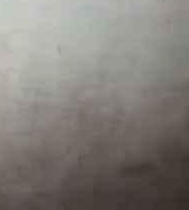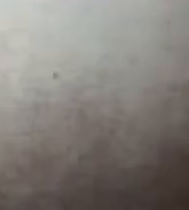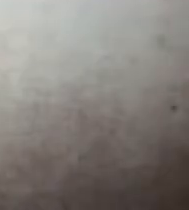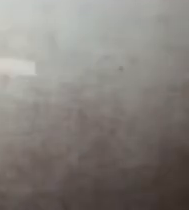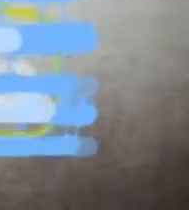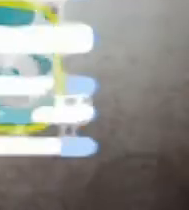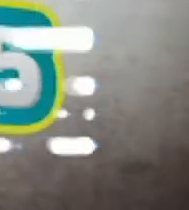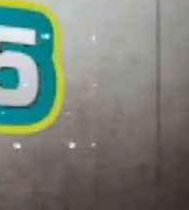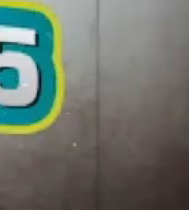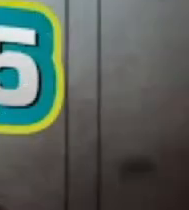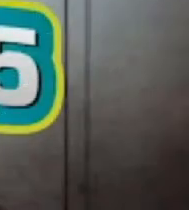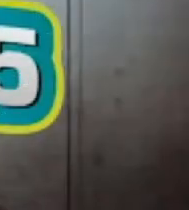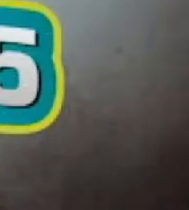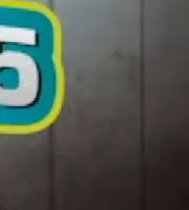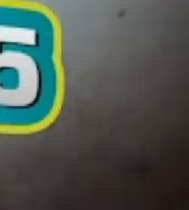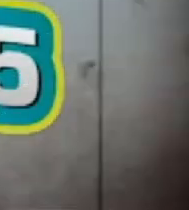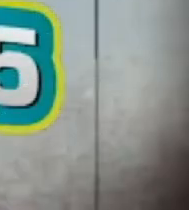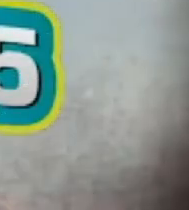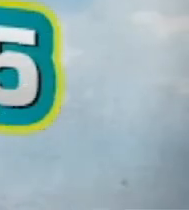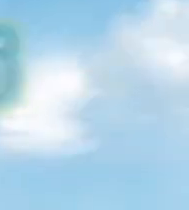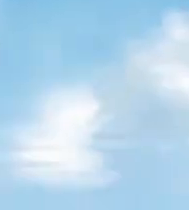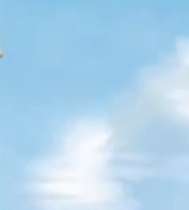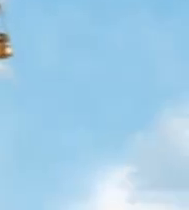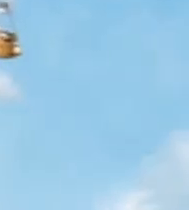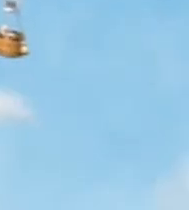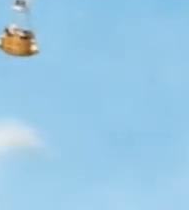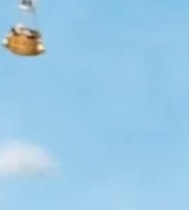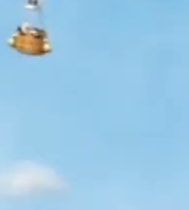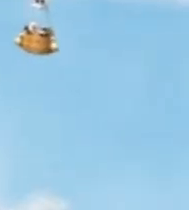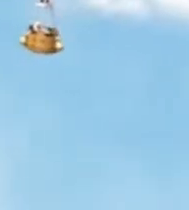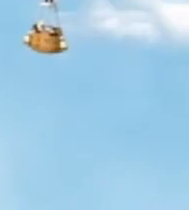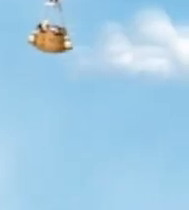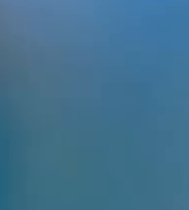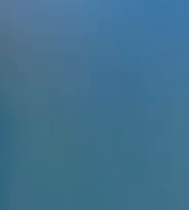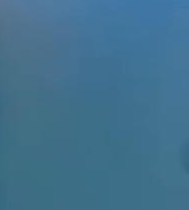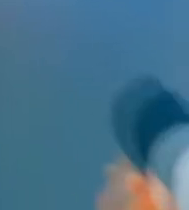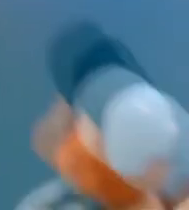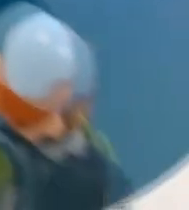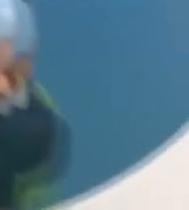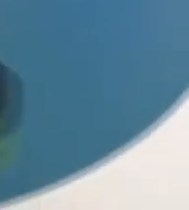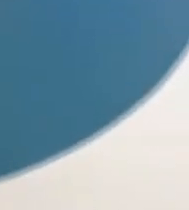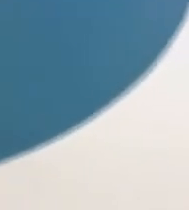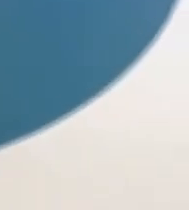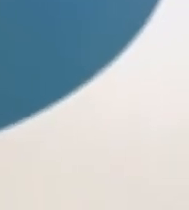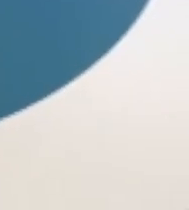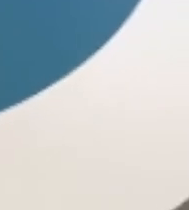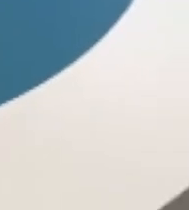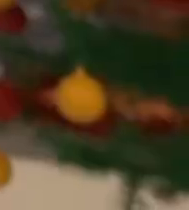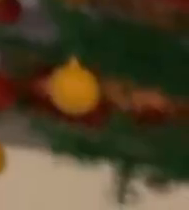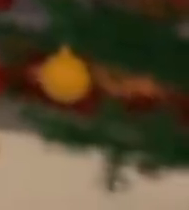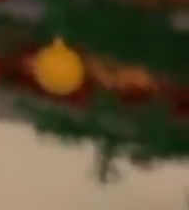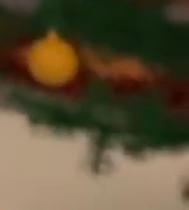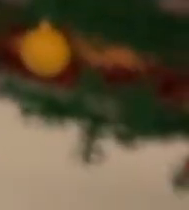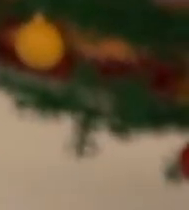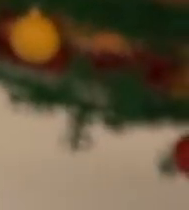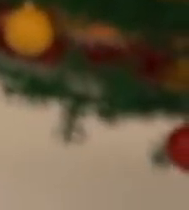კვირას ზუსტად 12-ს რომ 15 წუთი აგლია. ჩვენ სუპერ გმირებს ახალი თავგადასავალი ელით. რა ხდება?